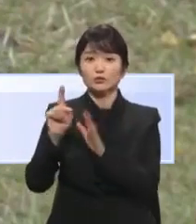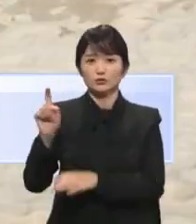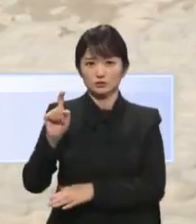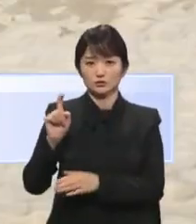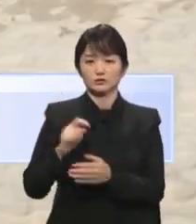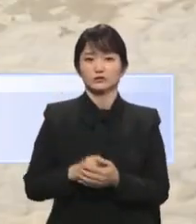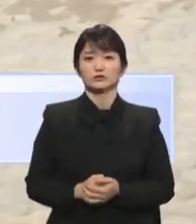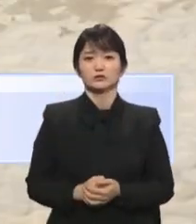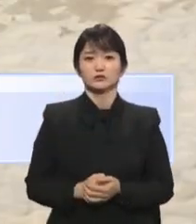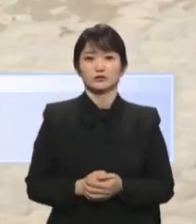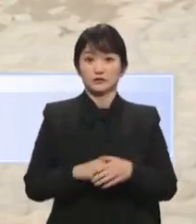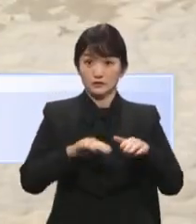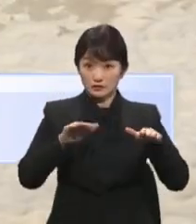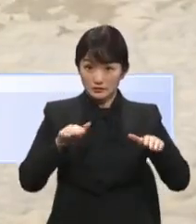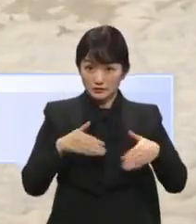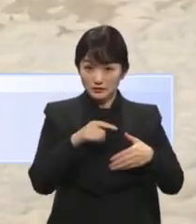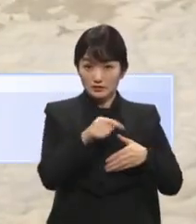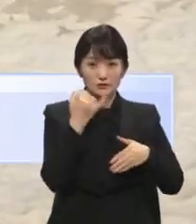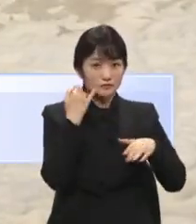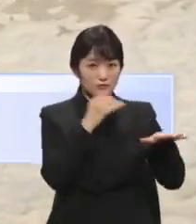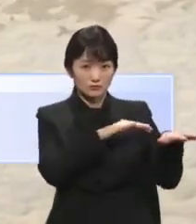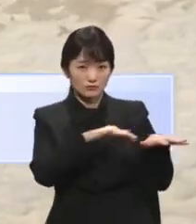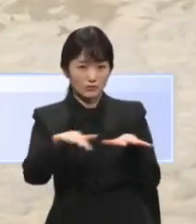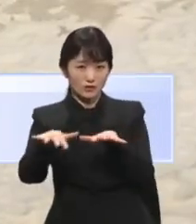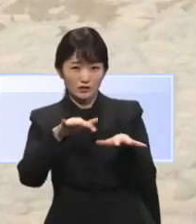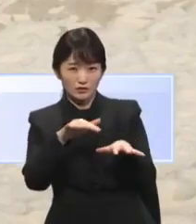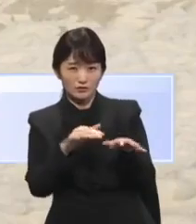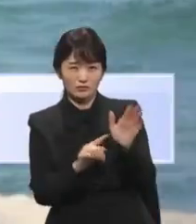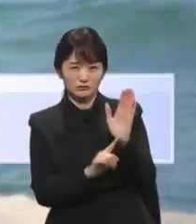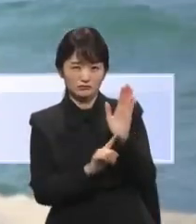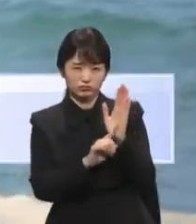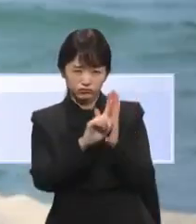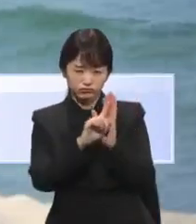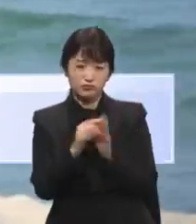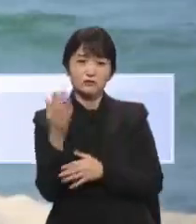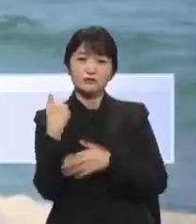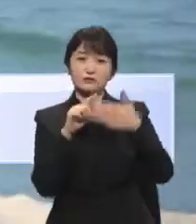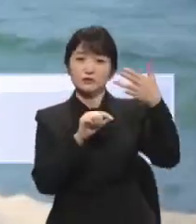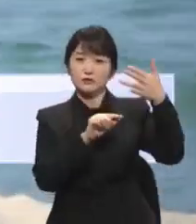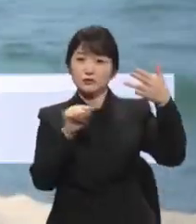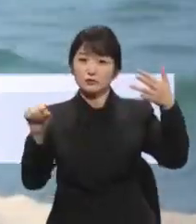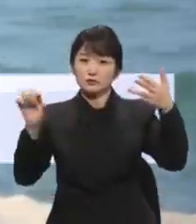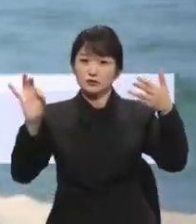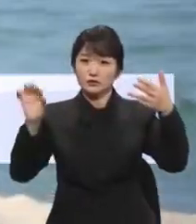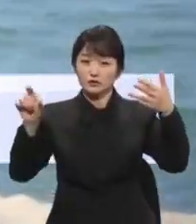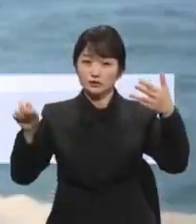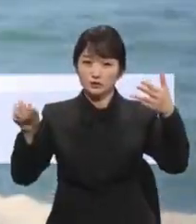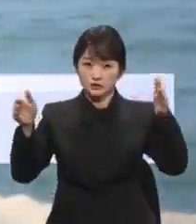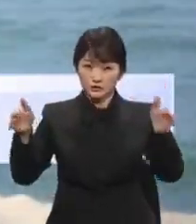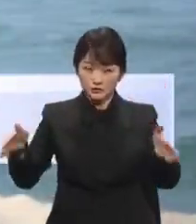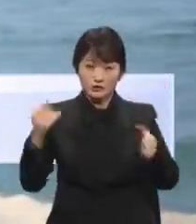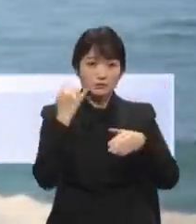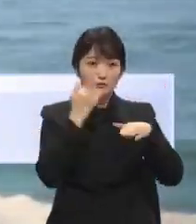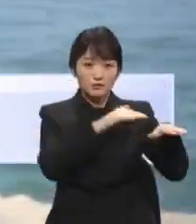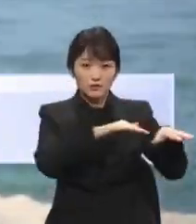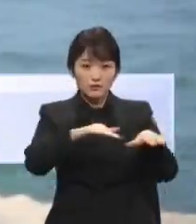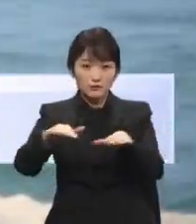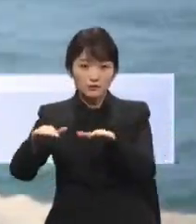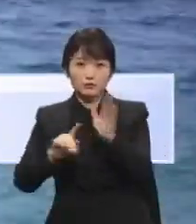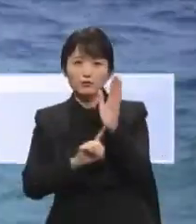초가을까지는 바다도 펄펄 끌었습니다 지난 8월부터 10월 초순까지 한반도 해역의 표층 수호는